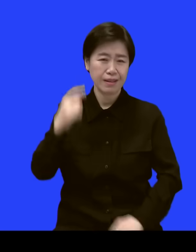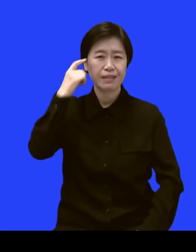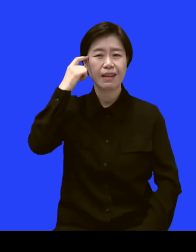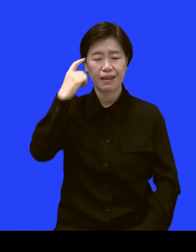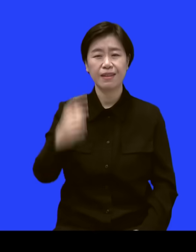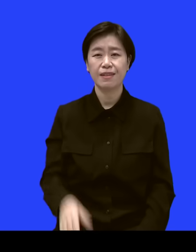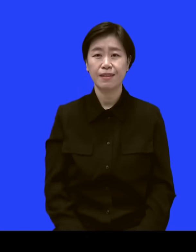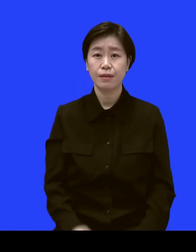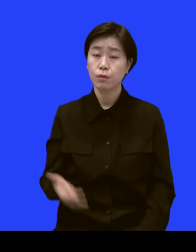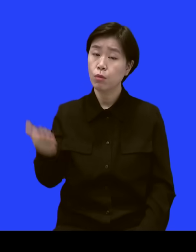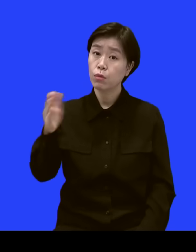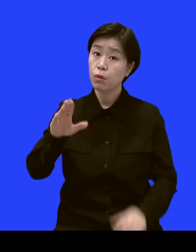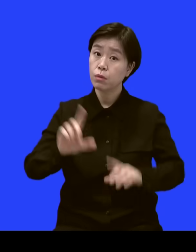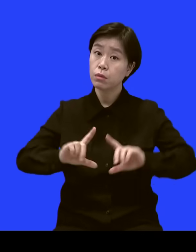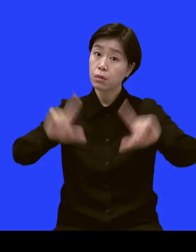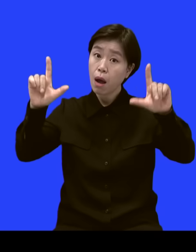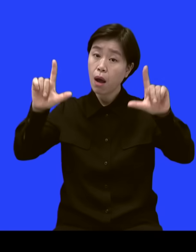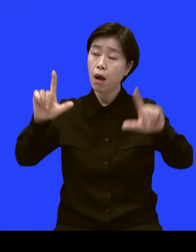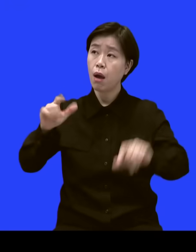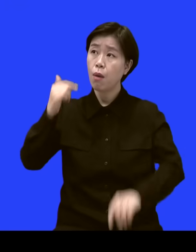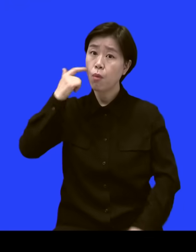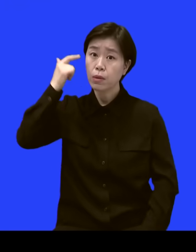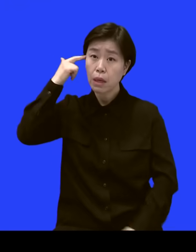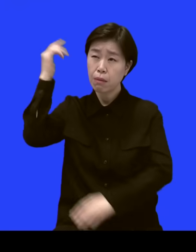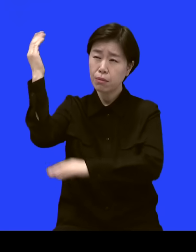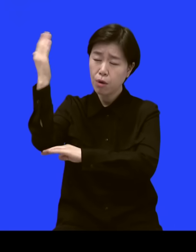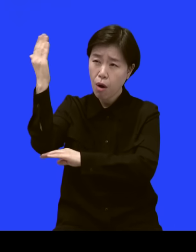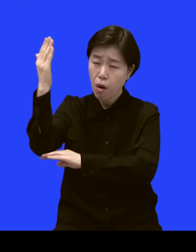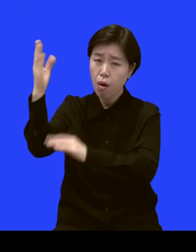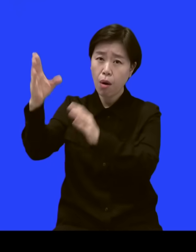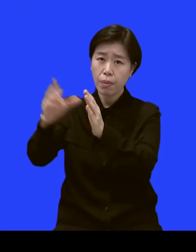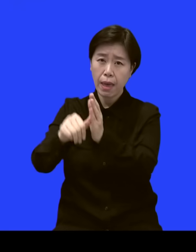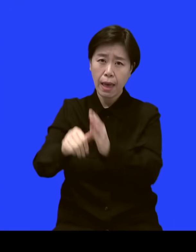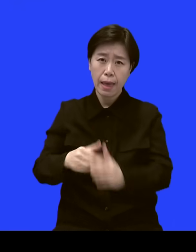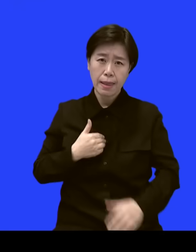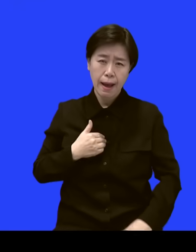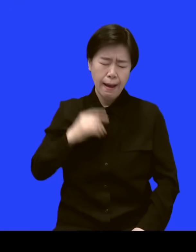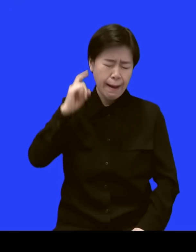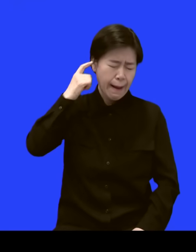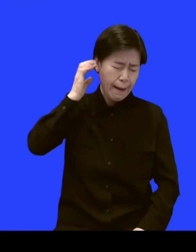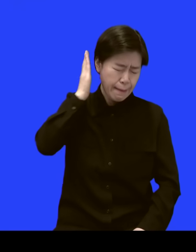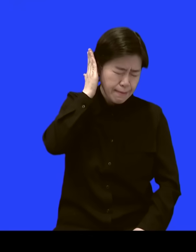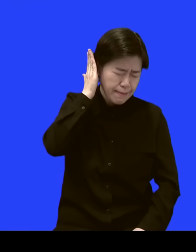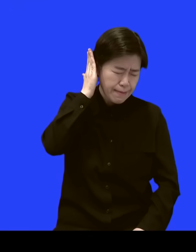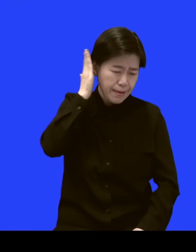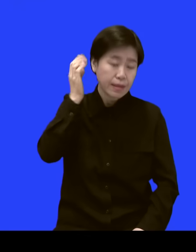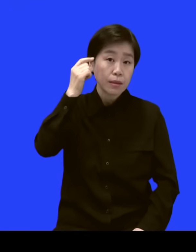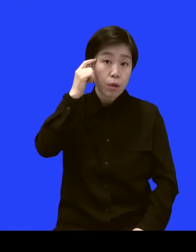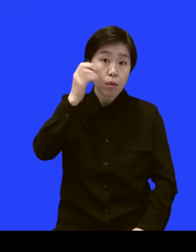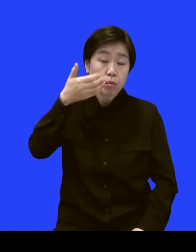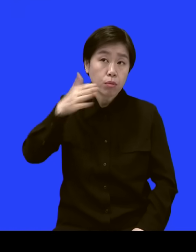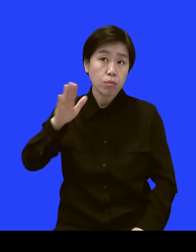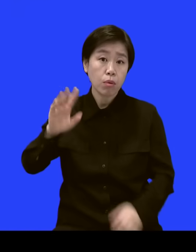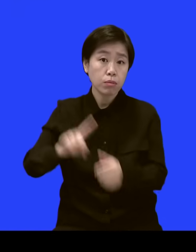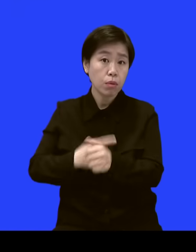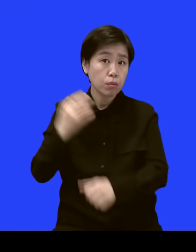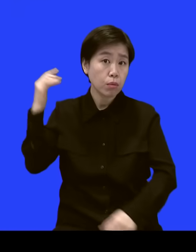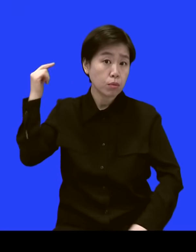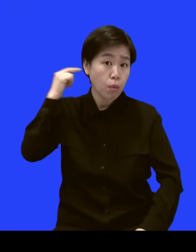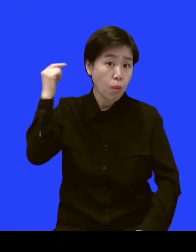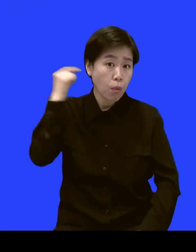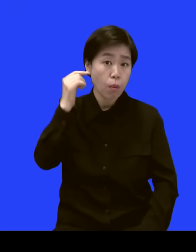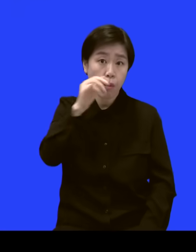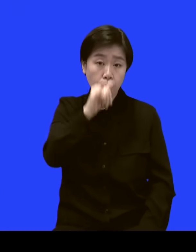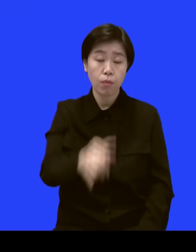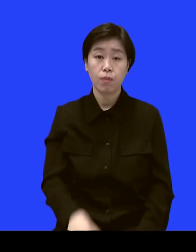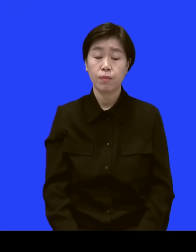날 목사님 설교를 그렇게 안 들으려고 제가 노력을 하고 주식창을 보고 해도 있는데 들어오는군요. 들리는 거예요. 스며드는군요.